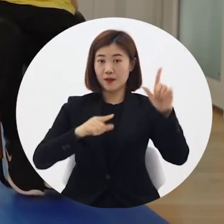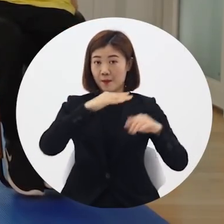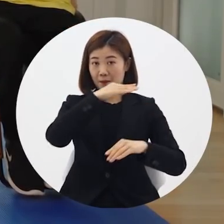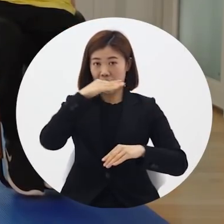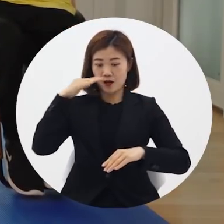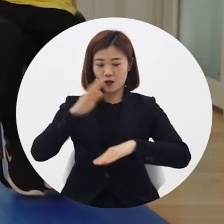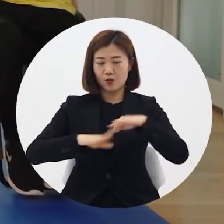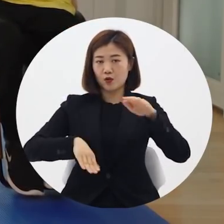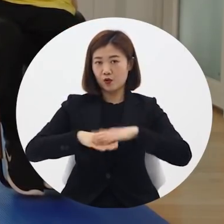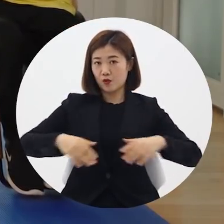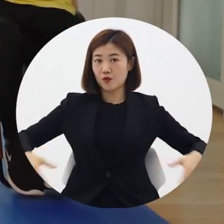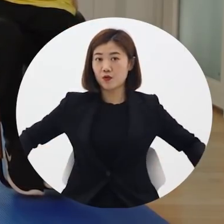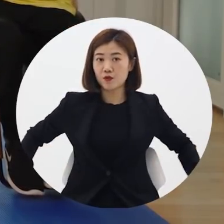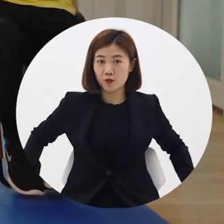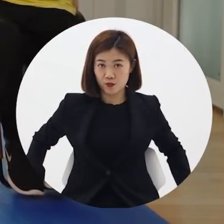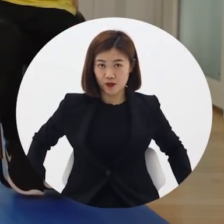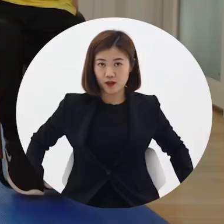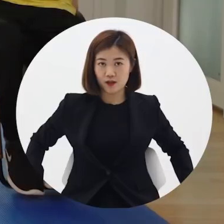뒤로 제쳐주십니다.